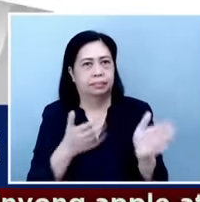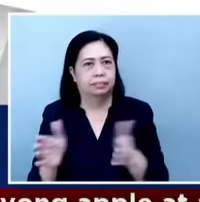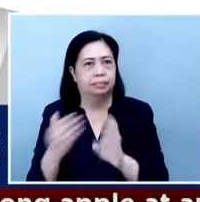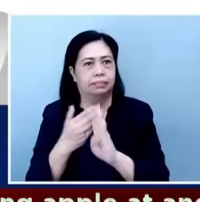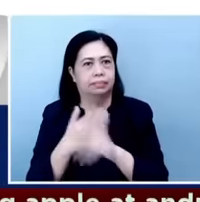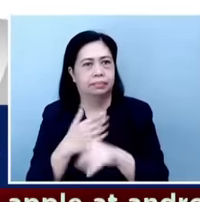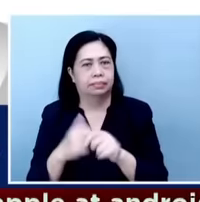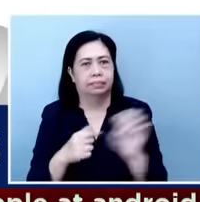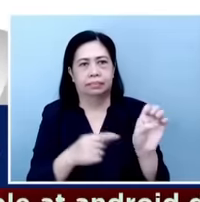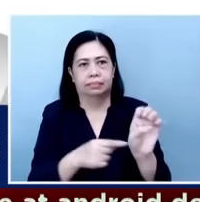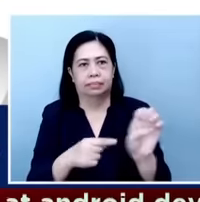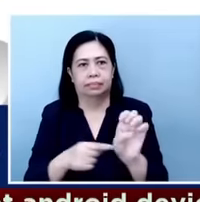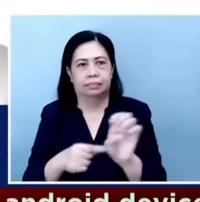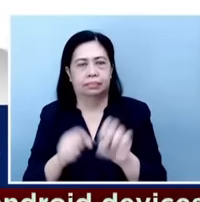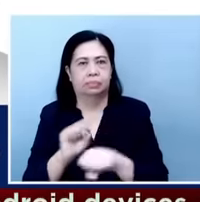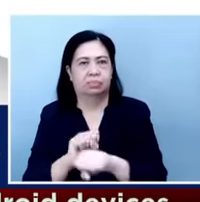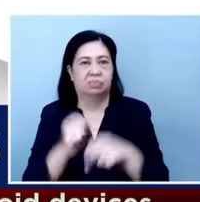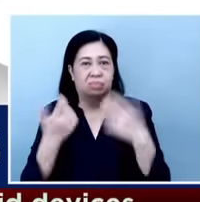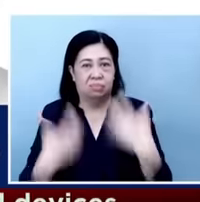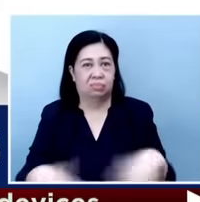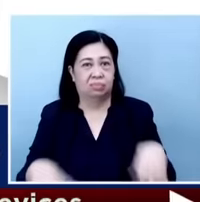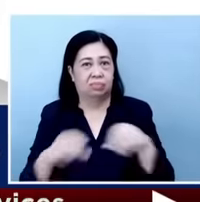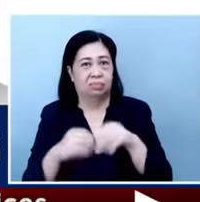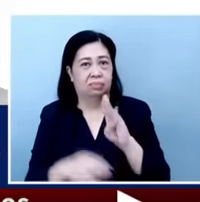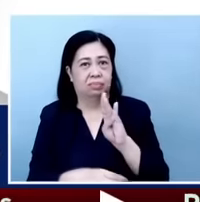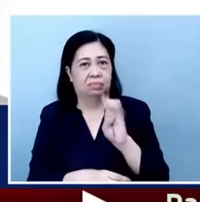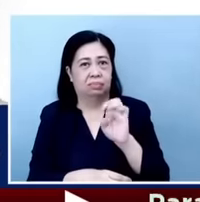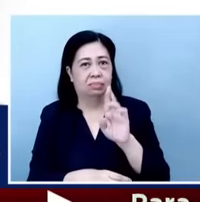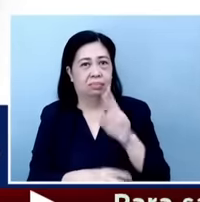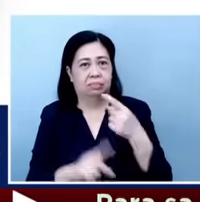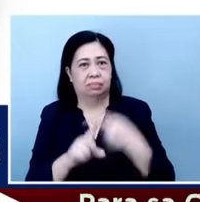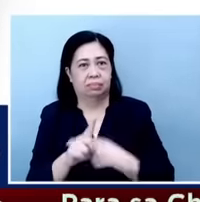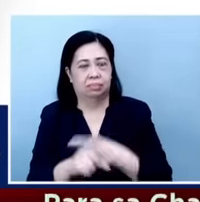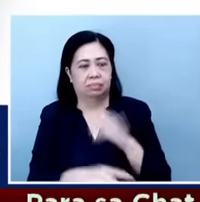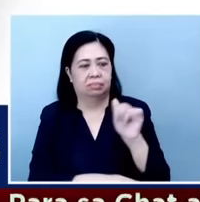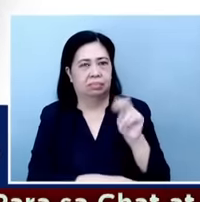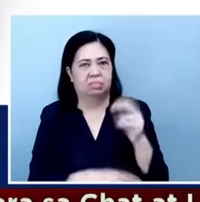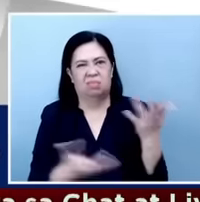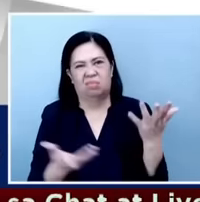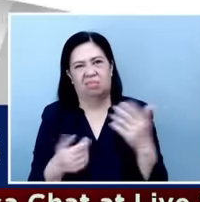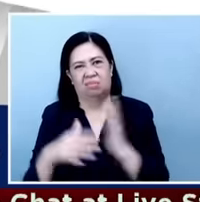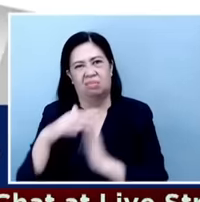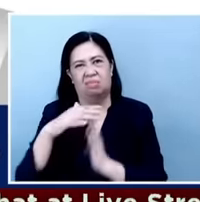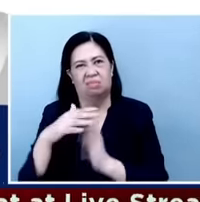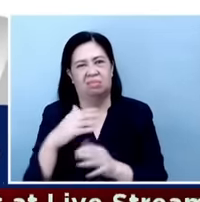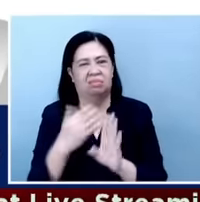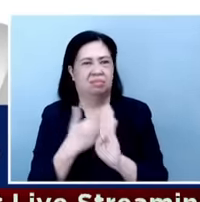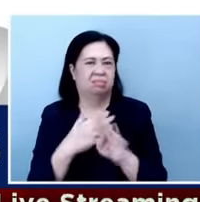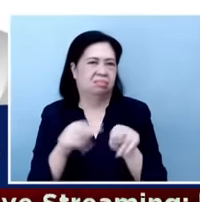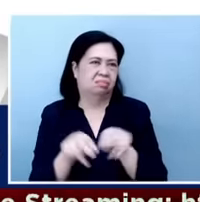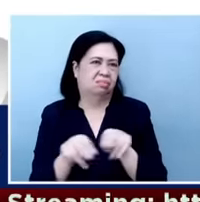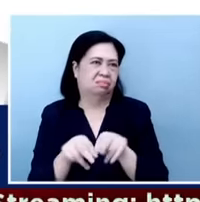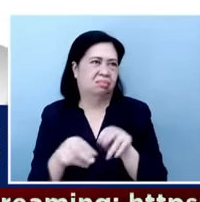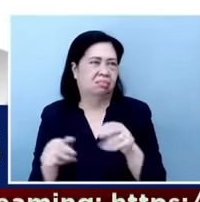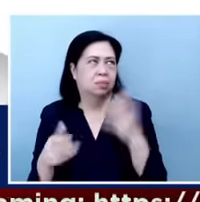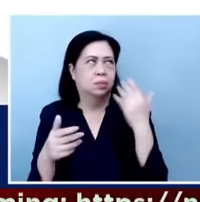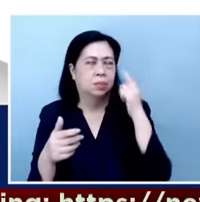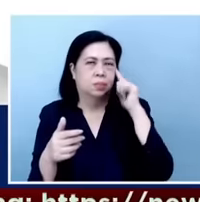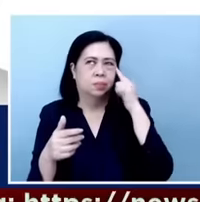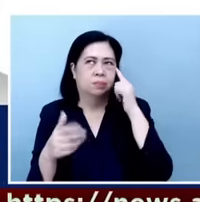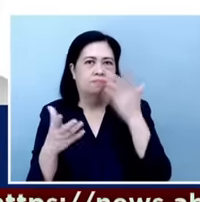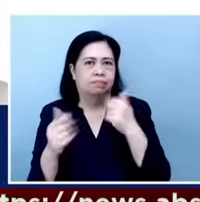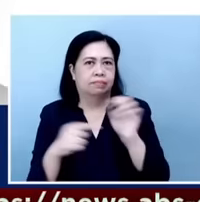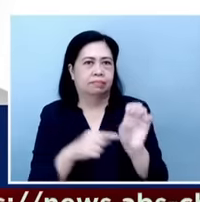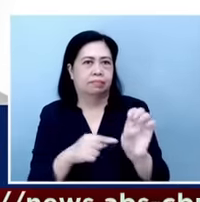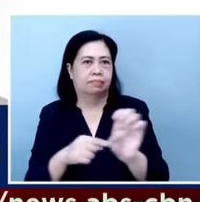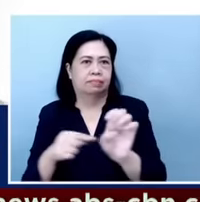mga sideline ngayong tapos na ang Burr Months. Itong January, wala na, mahina na. Back to normal talaga eh. Kaya balak ko nga sana mag-extra-extra